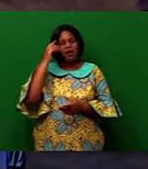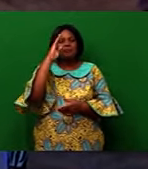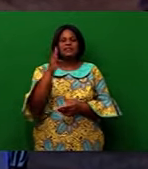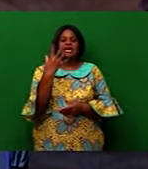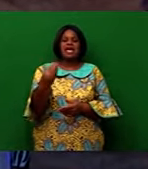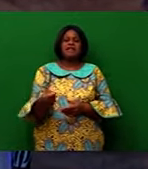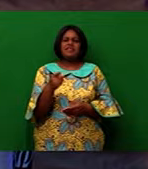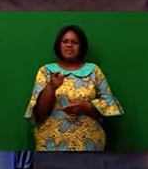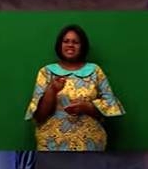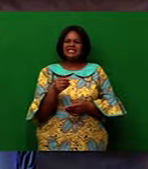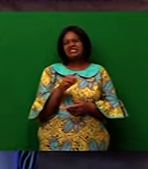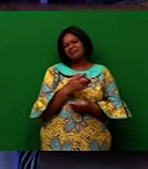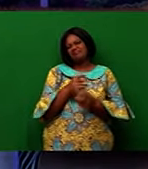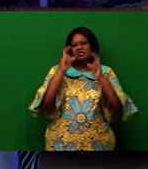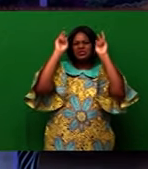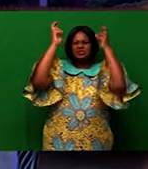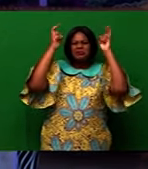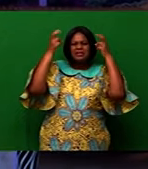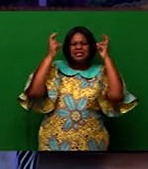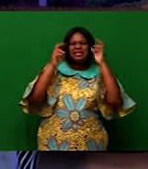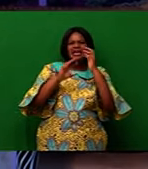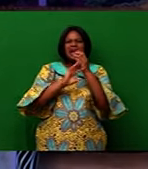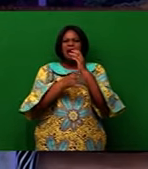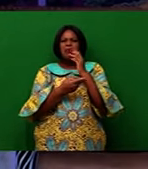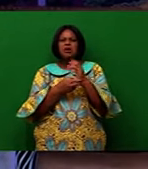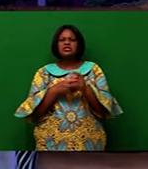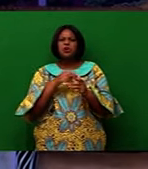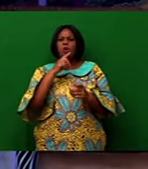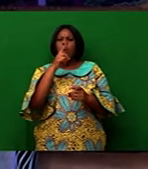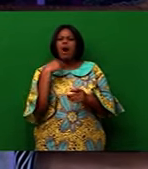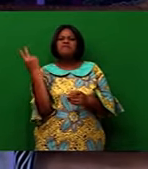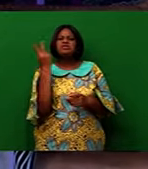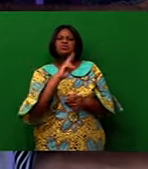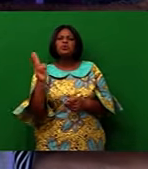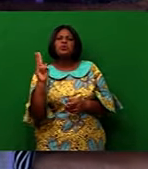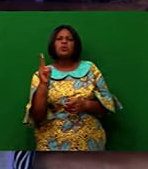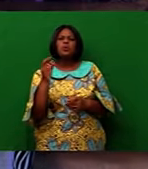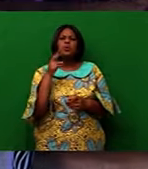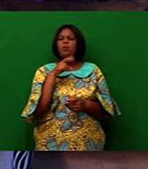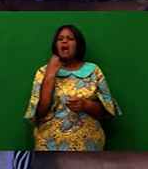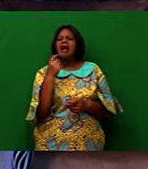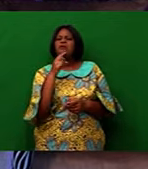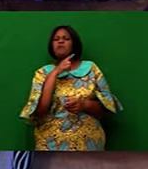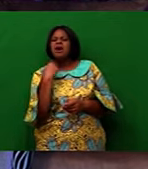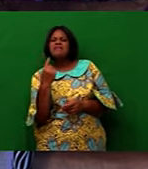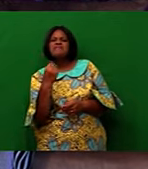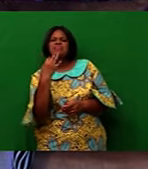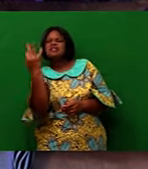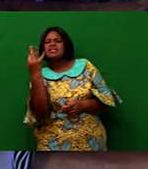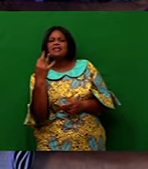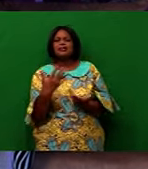yechipari iyi munoiona sei ndoda kumbotanga nemisekuru ndinoziva kutika mutsika